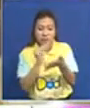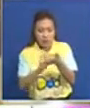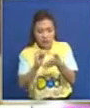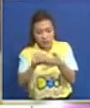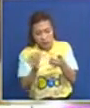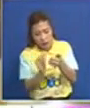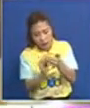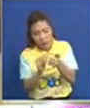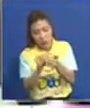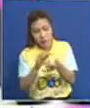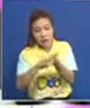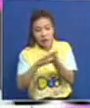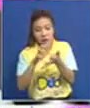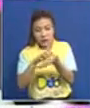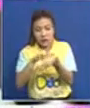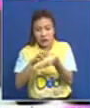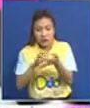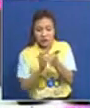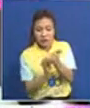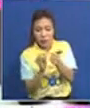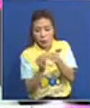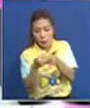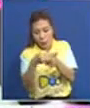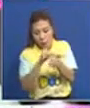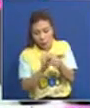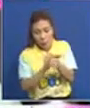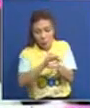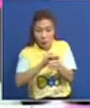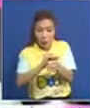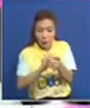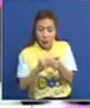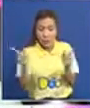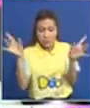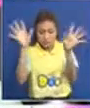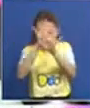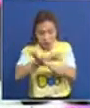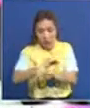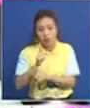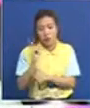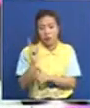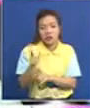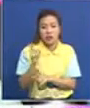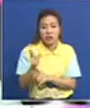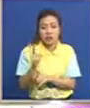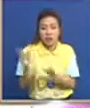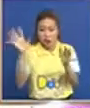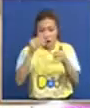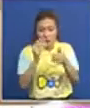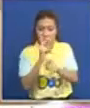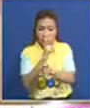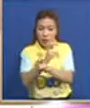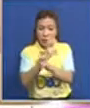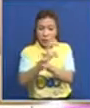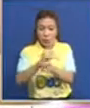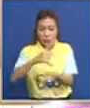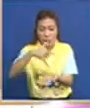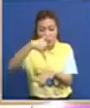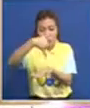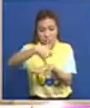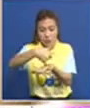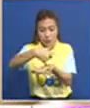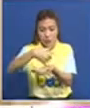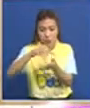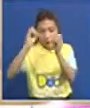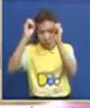ให้เรียบก่อนลงสีให้โครงกระดูกสรีระให้กลับมาเสมือนจริงอีกครั้งเพื่อให้โครงร่างกระดูกอาจารย์ใหญ่ครู